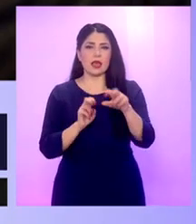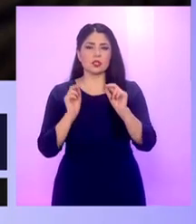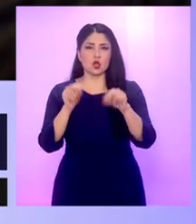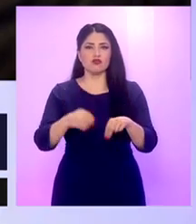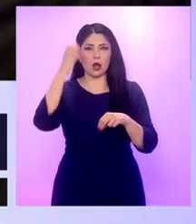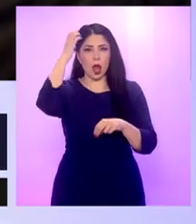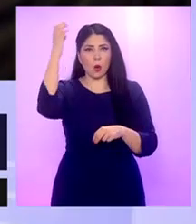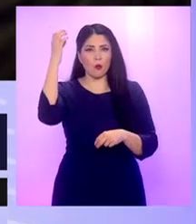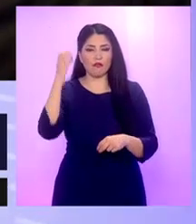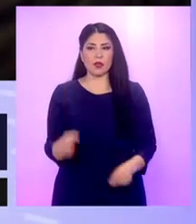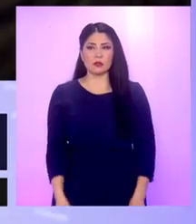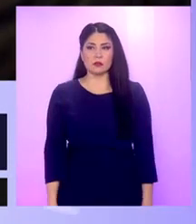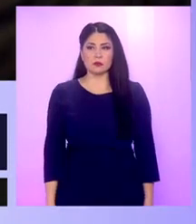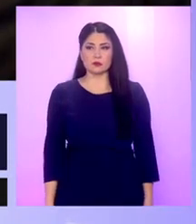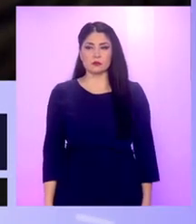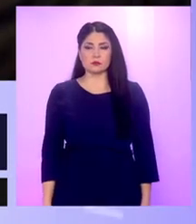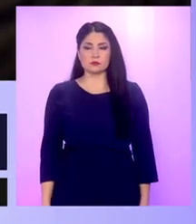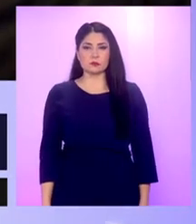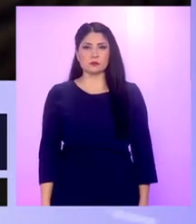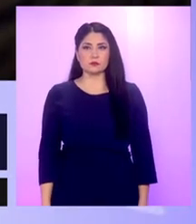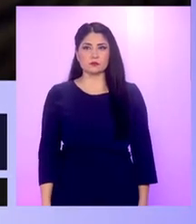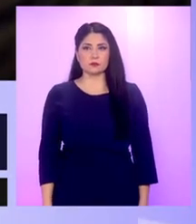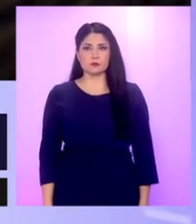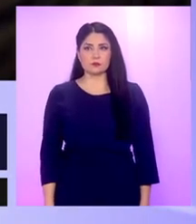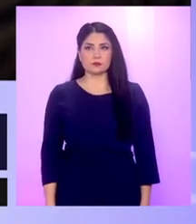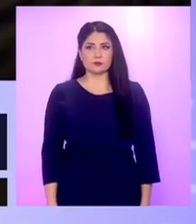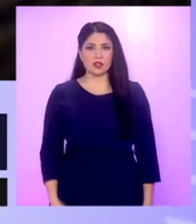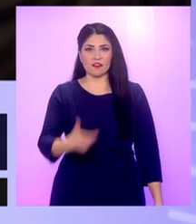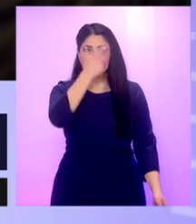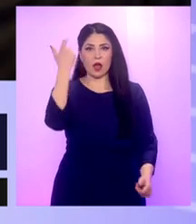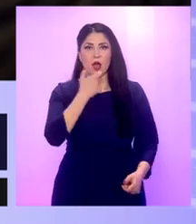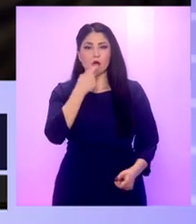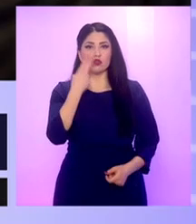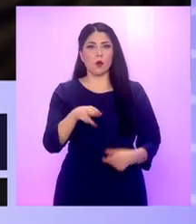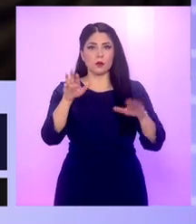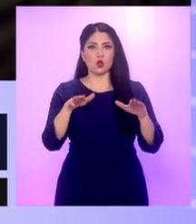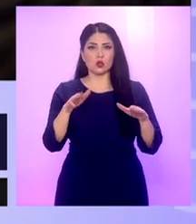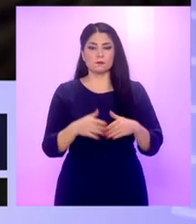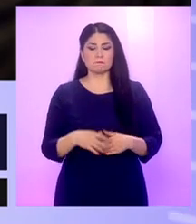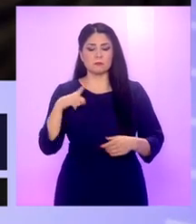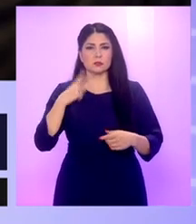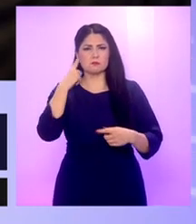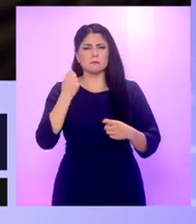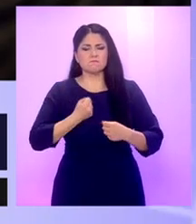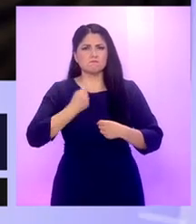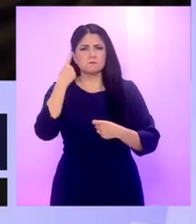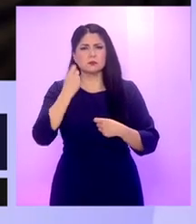la guvernare, de dinainte de din vara lui 2019, mă înspăimânta